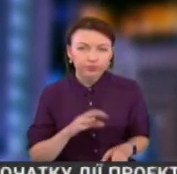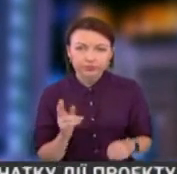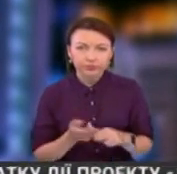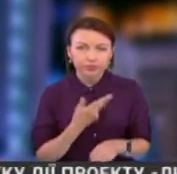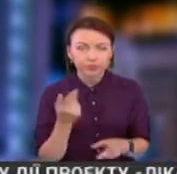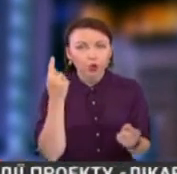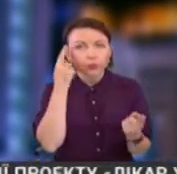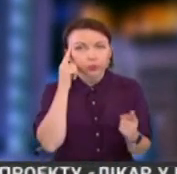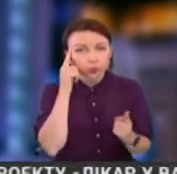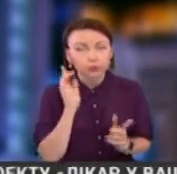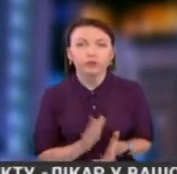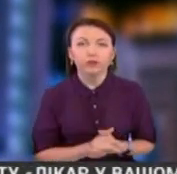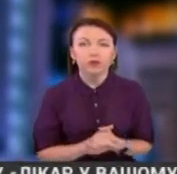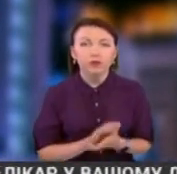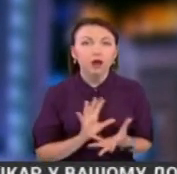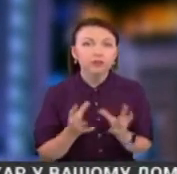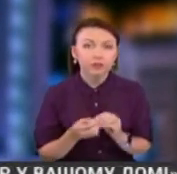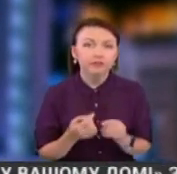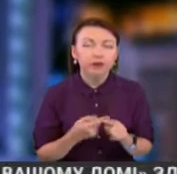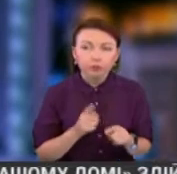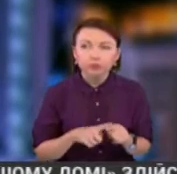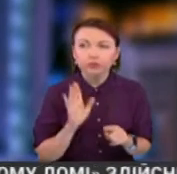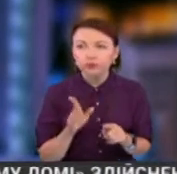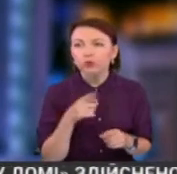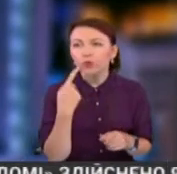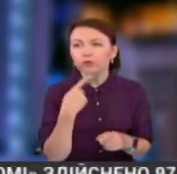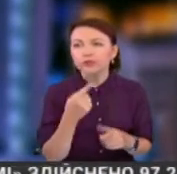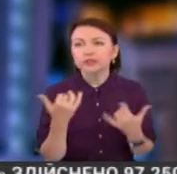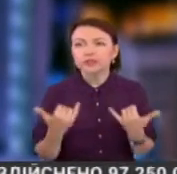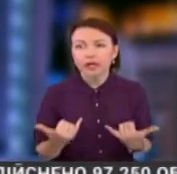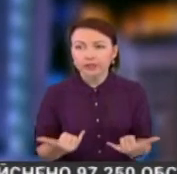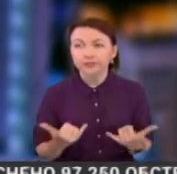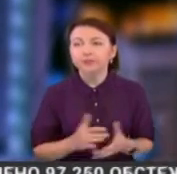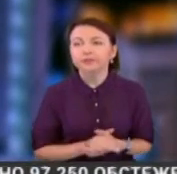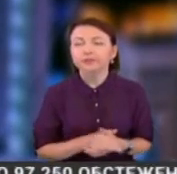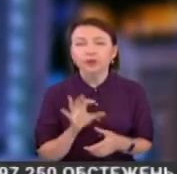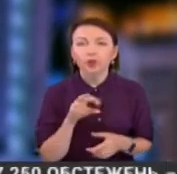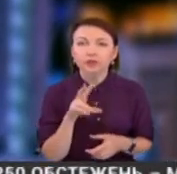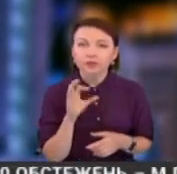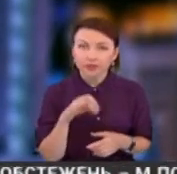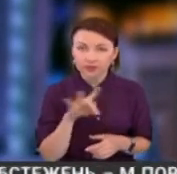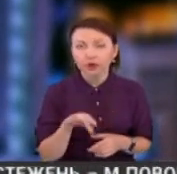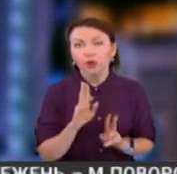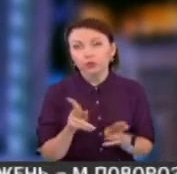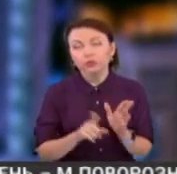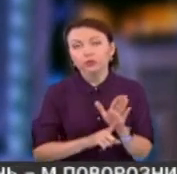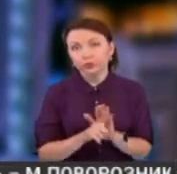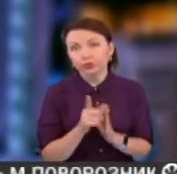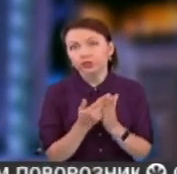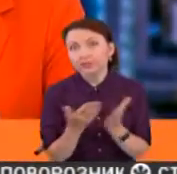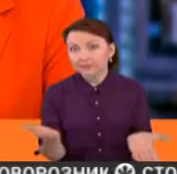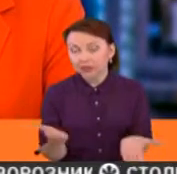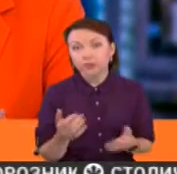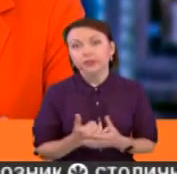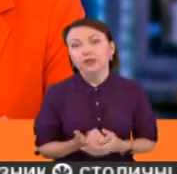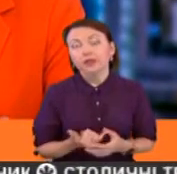і без обдумування наслідків. Про це будемо говорити Зараз, пане Олександре, будемо розпочинати з вас, тому що